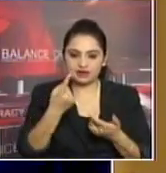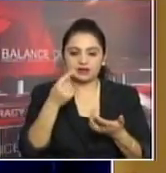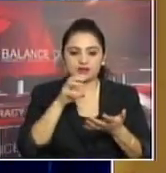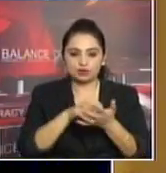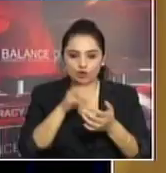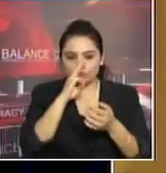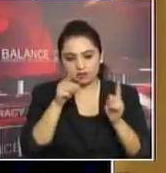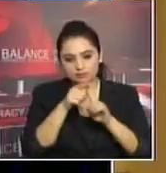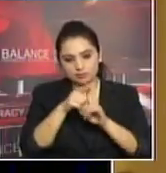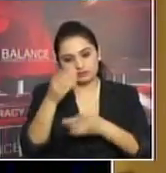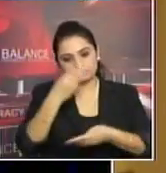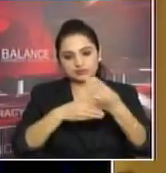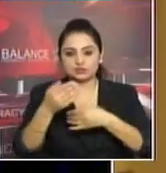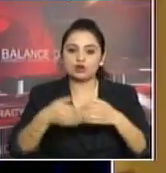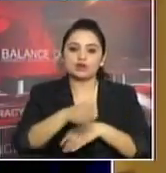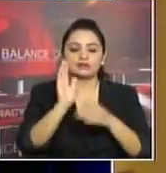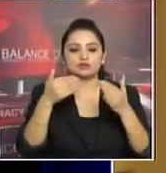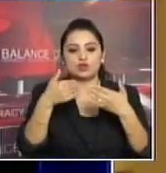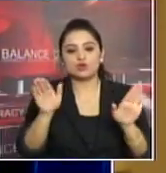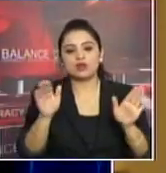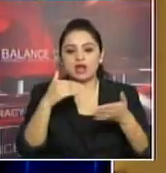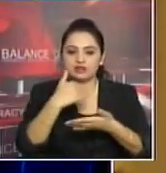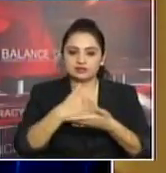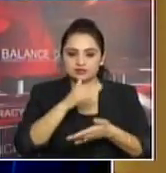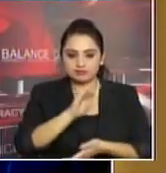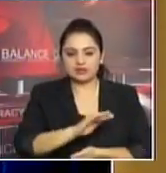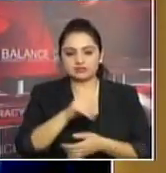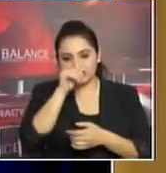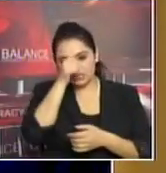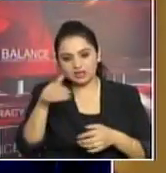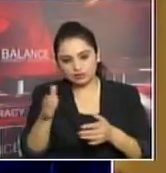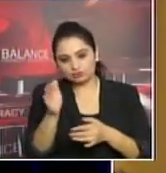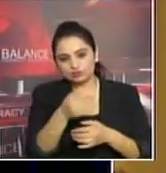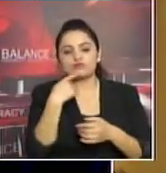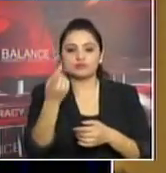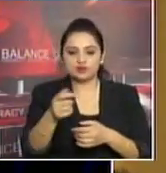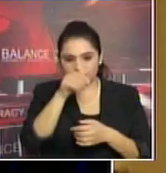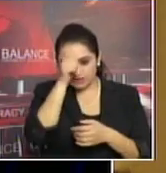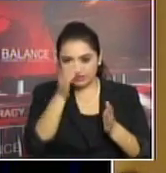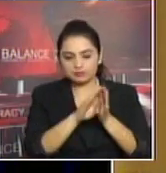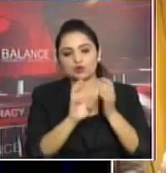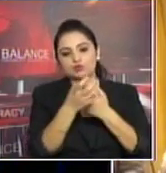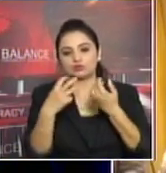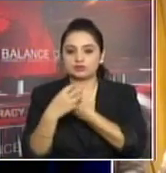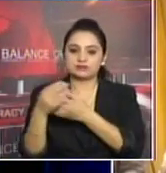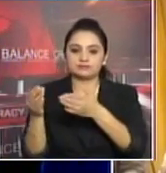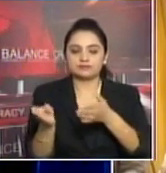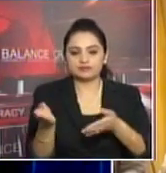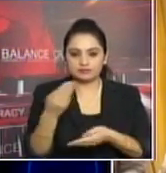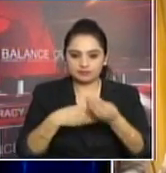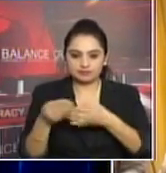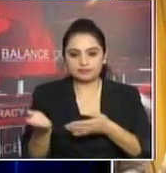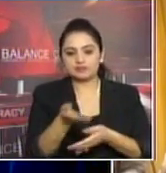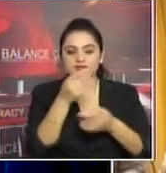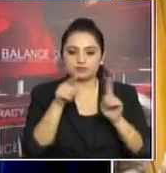तरिकाले लगिराख्यो। किन? खुला सीमा भयो, भारत जाने भन्यो भारत, भारतबाट अनेक ठाउँमा जाने पनि गरिराखेका छ। अपराधिक